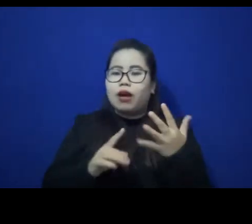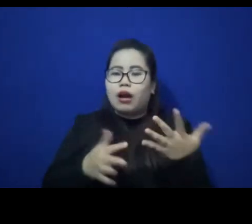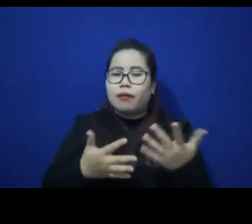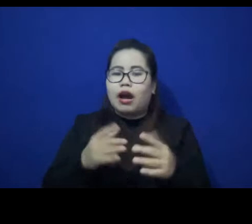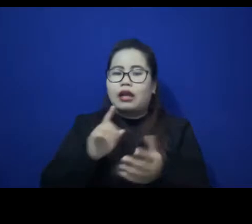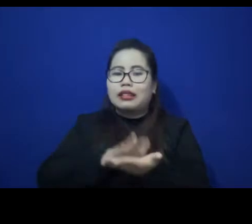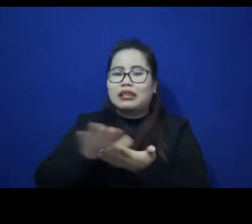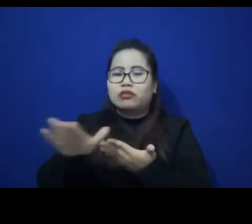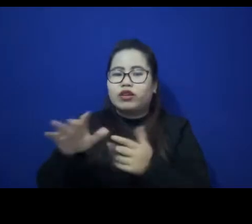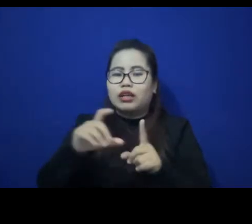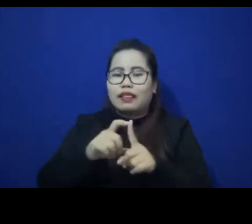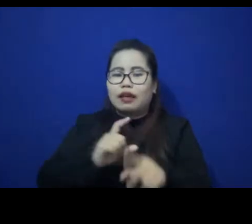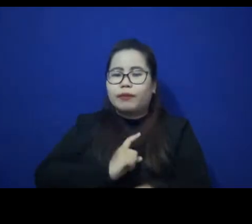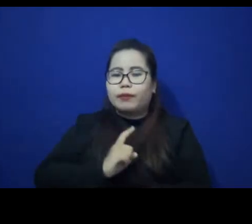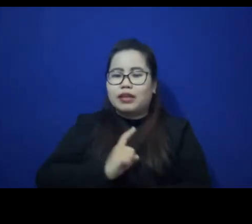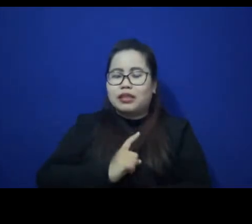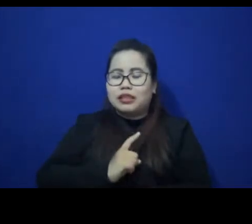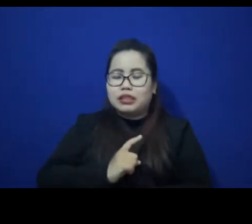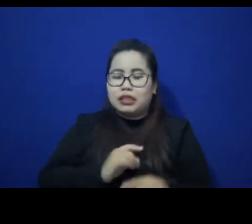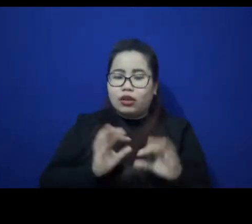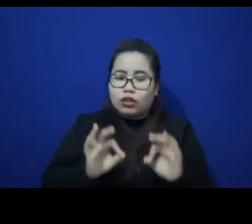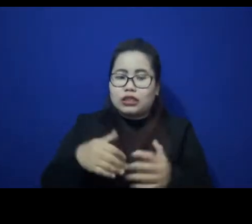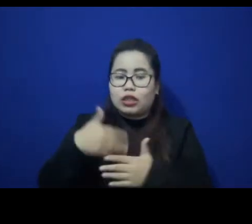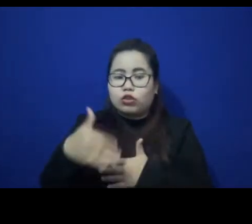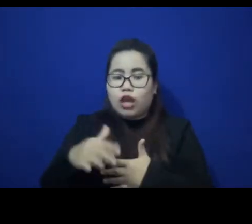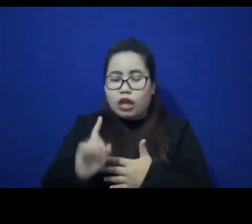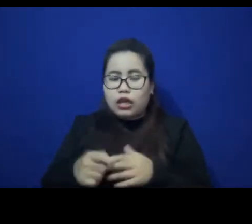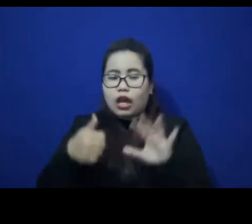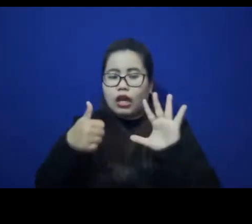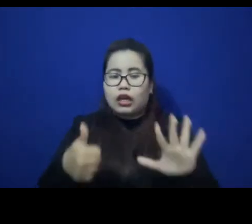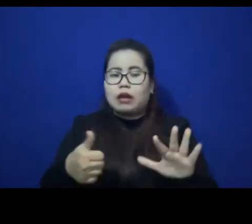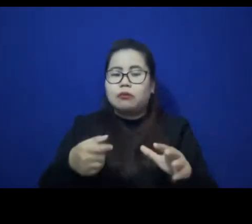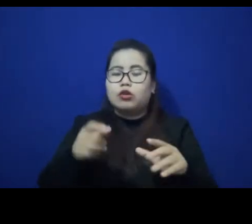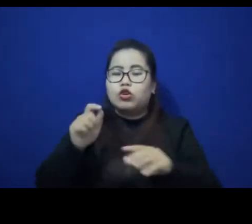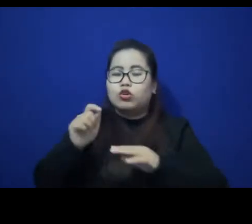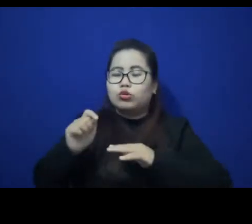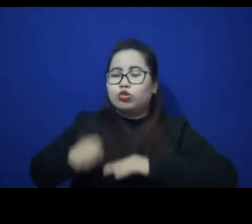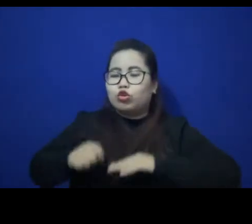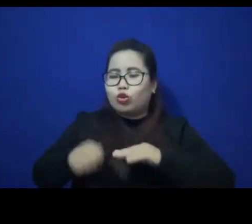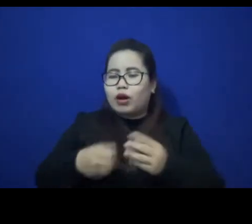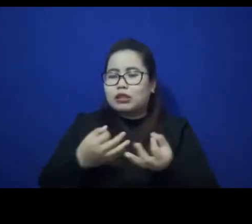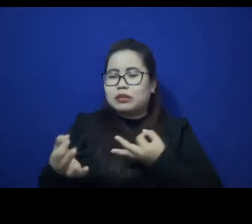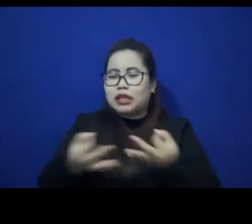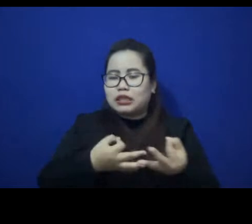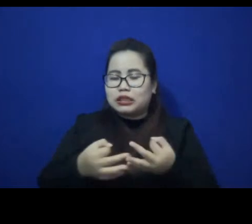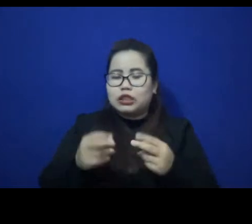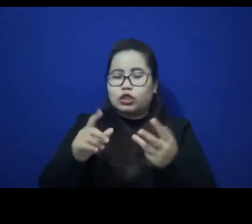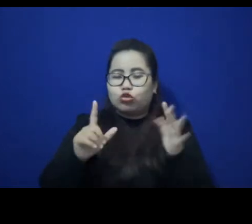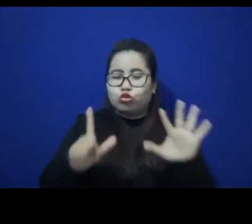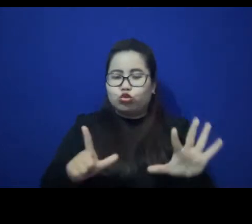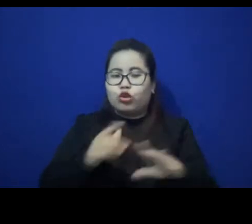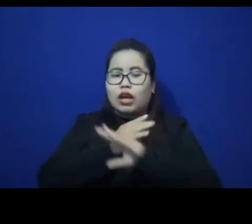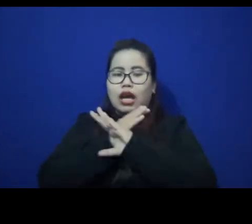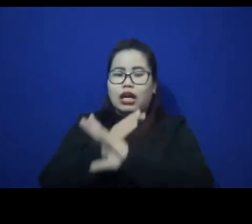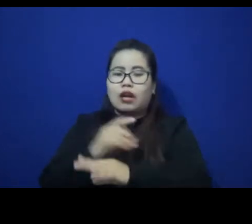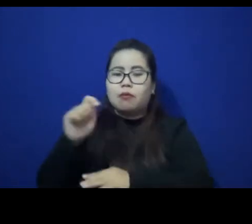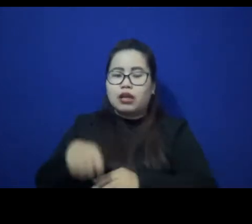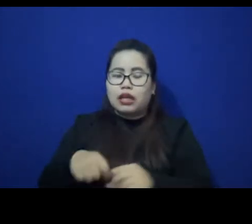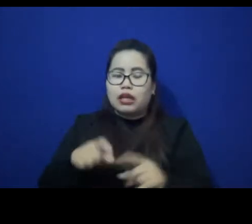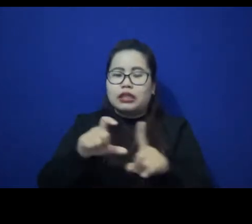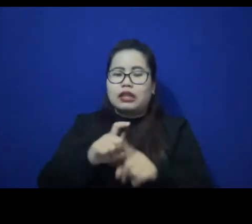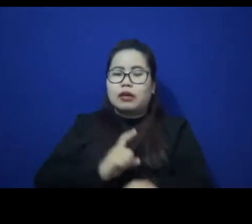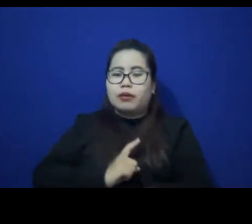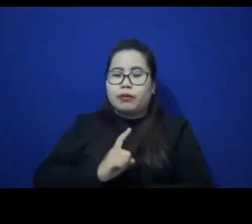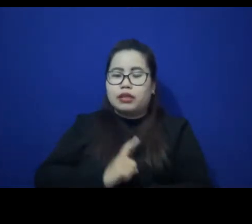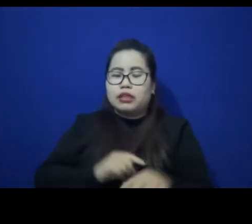transfer data pribadi kemudian juga ada keenam sanksi administratif yang ketujuh larangan dalam penggunaan data pribadi